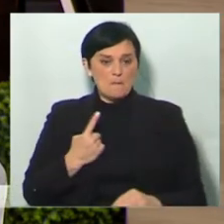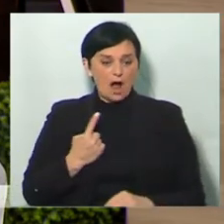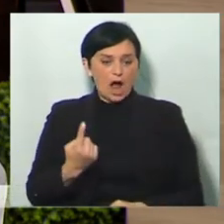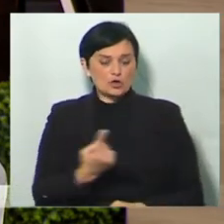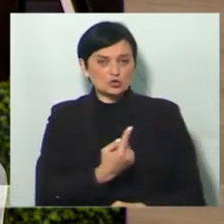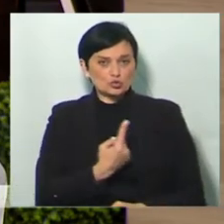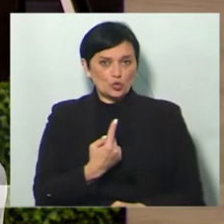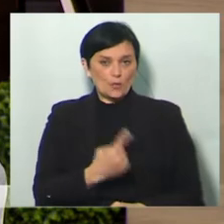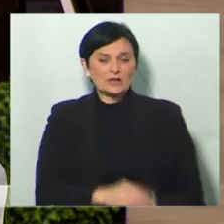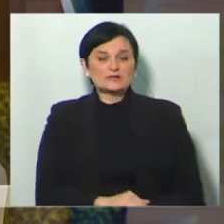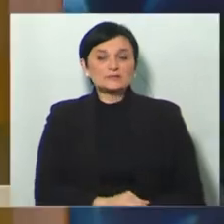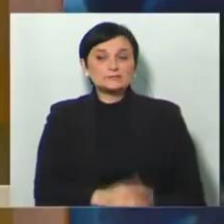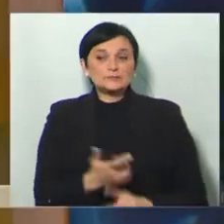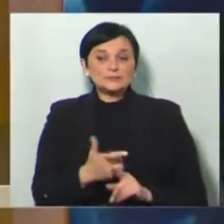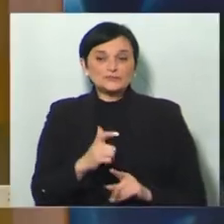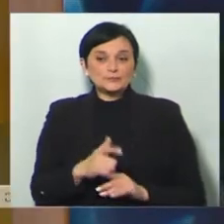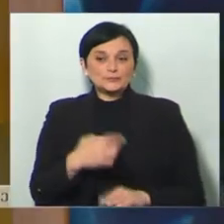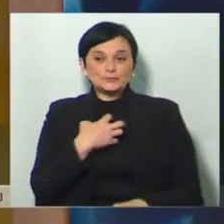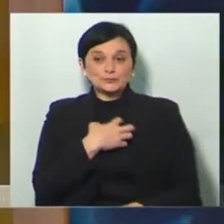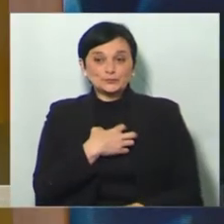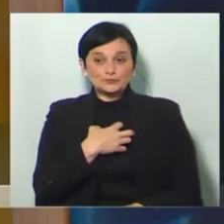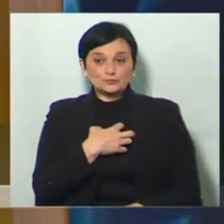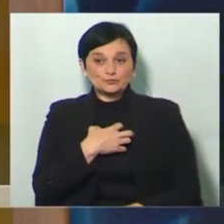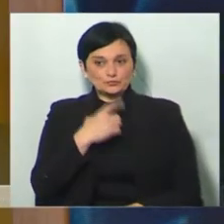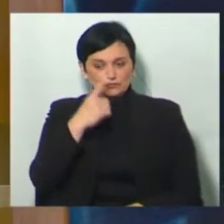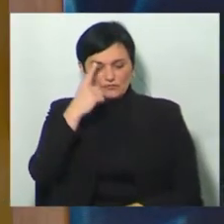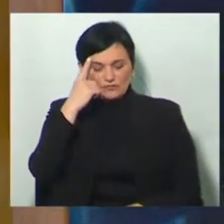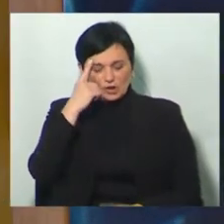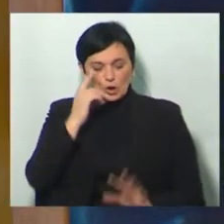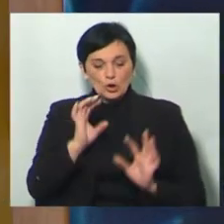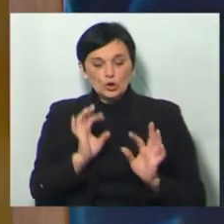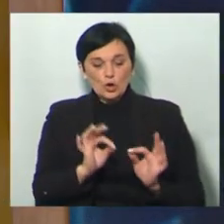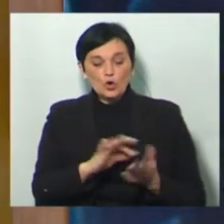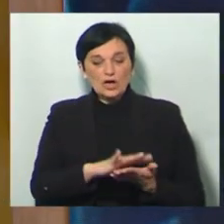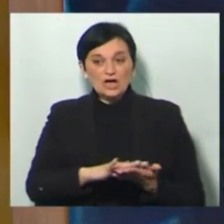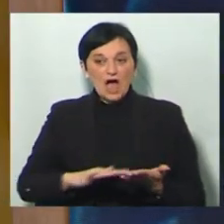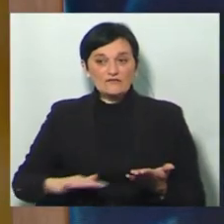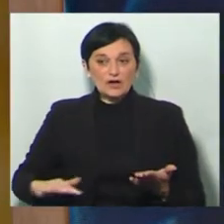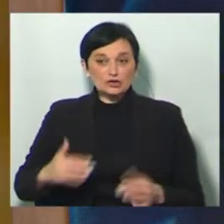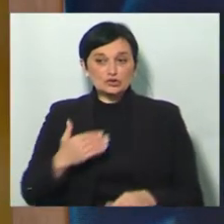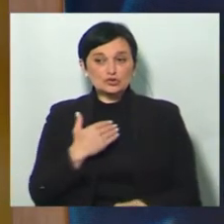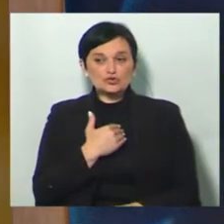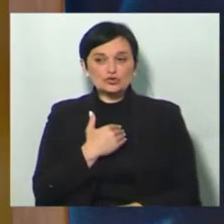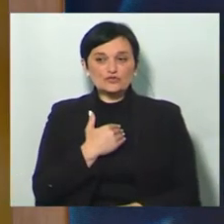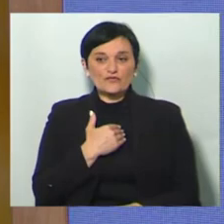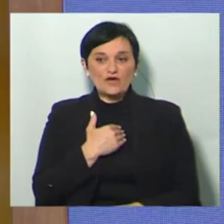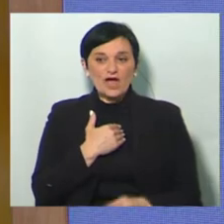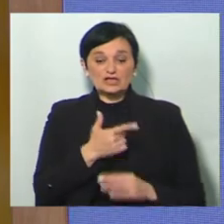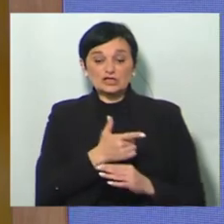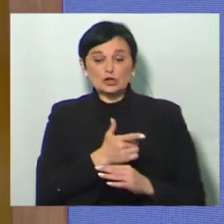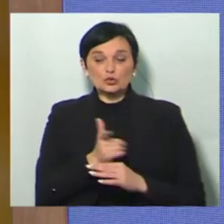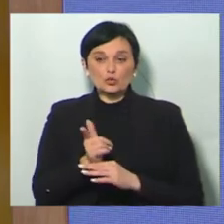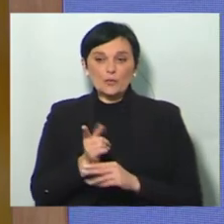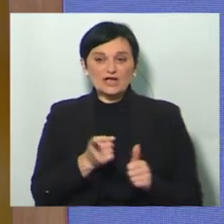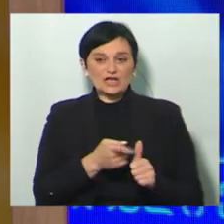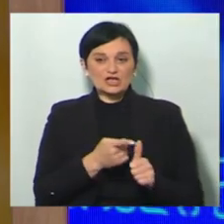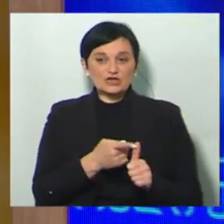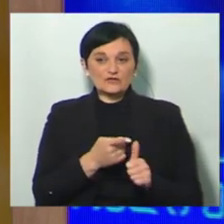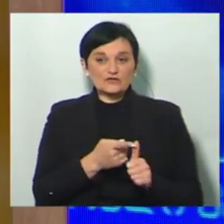მარტოობა. Ძალიან მნიშვნელოვანია სწორედ ლოგიკურად ახლა გავაგრძელოთ ჩვენ რუბრიკით, რომელსაც